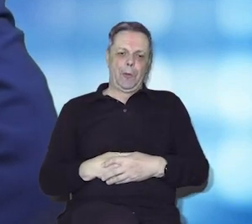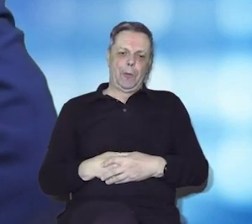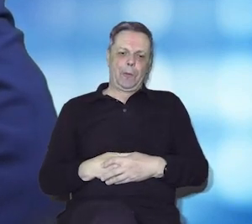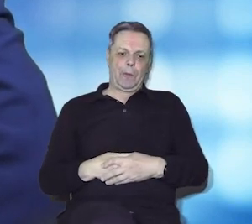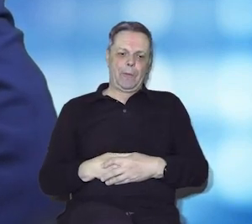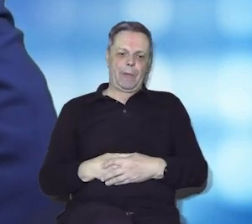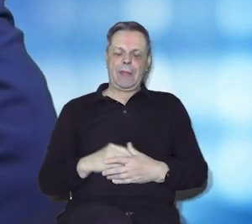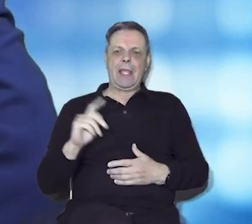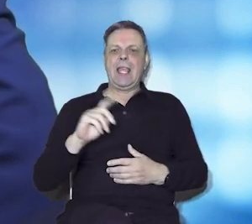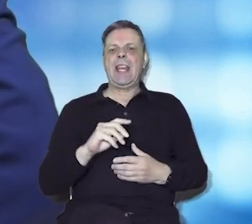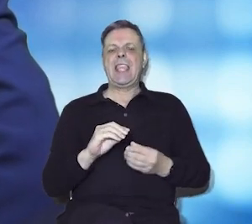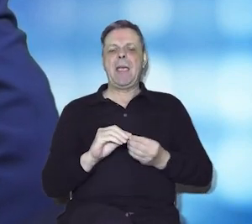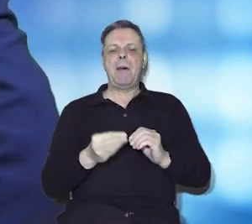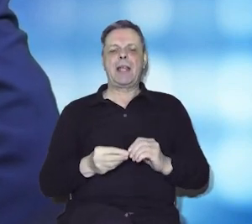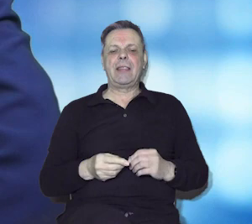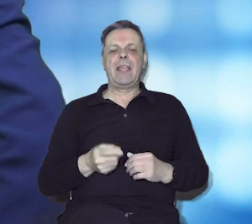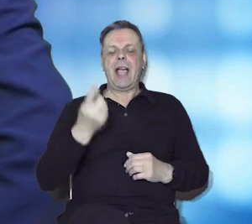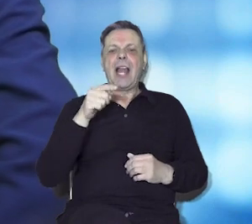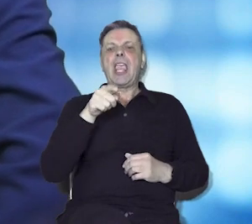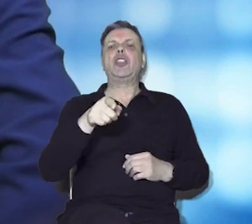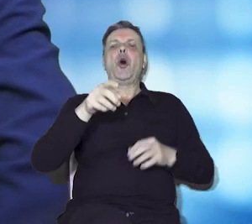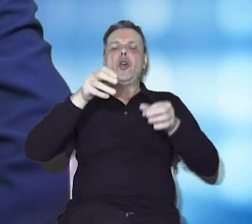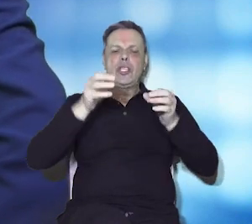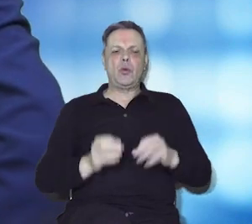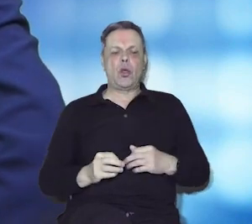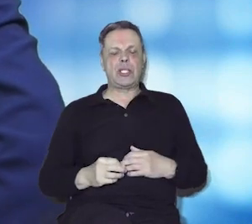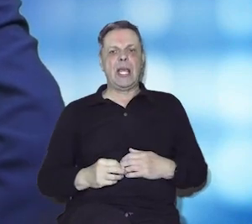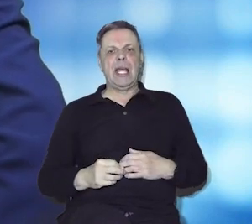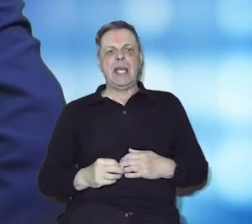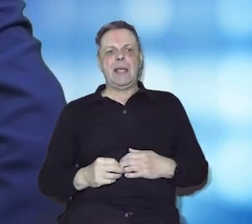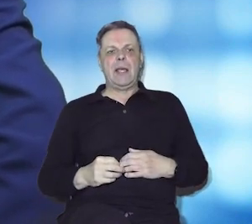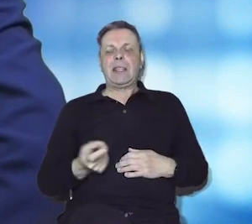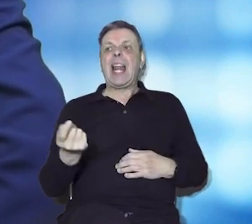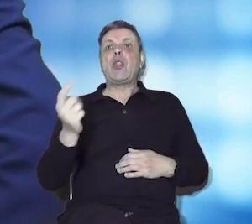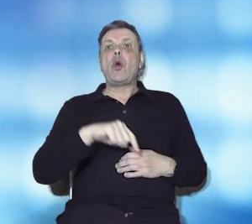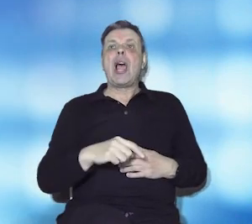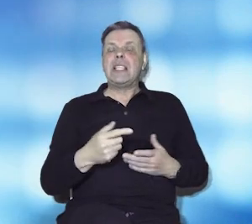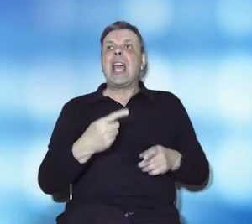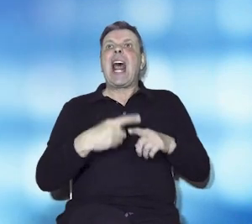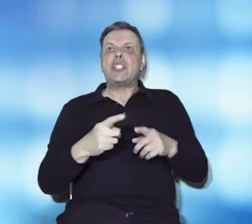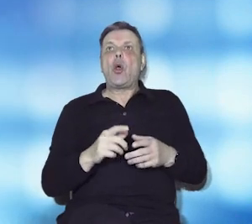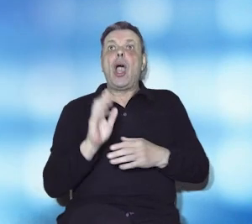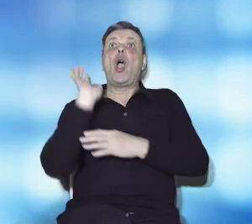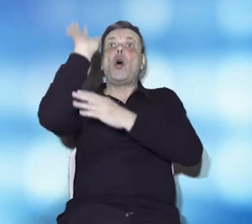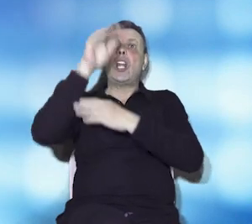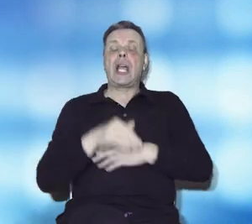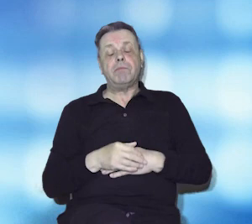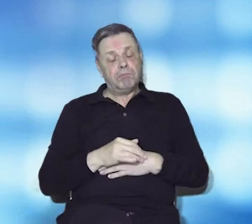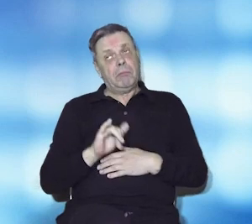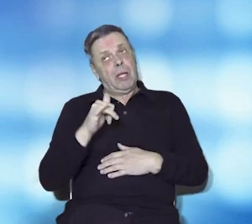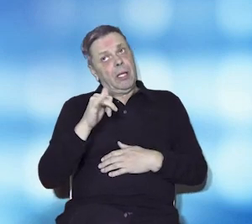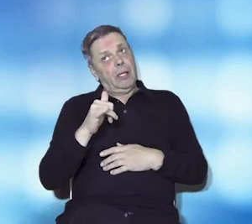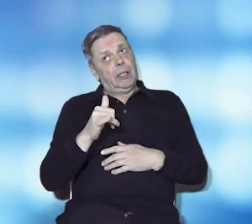Nije marketing, vjerujte. Ali je to sigurnost. Jel ta sigurnost dolazi iz košarkaških terena? Pa čak bi se moglo reći da dolazi. Ja